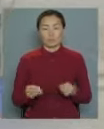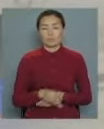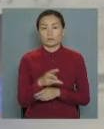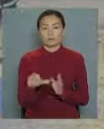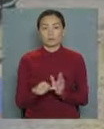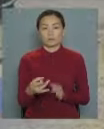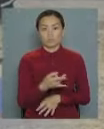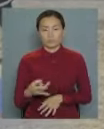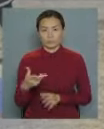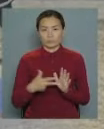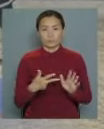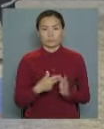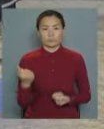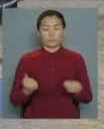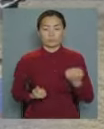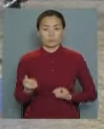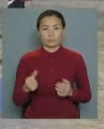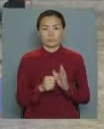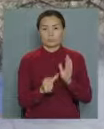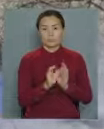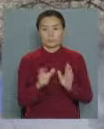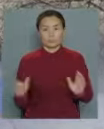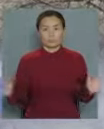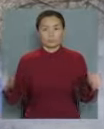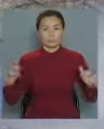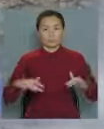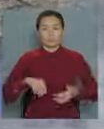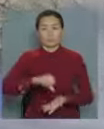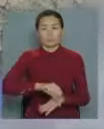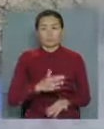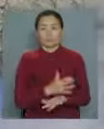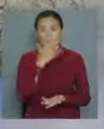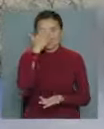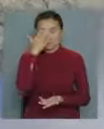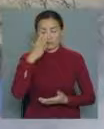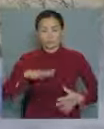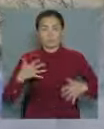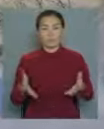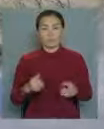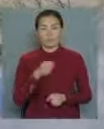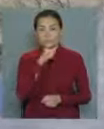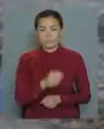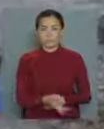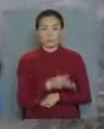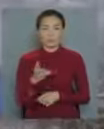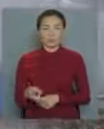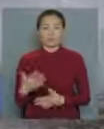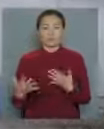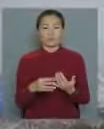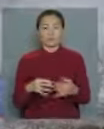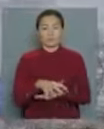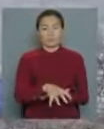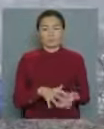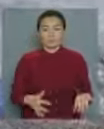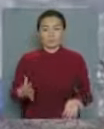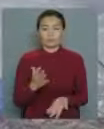6 мекеме, 8 бірлік техника және 60-қа жуық адам жұмылдырылды. Жаттығуға жұмылдырылған тракторлардың көмегімен өрттің бағытындағы жер жыртылып,